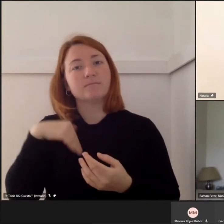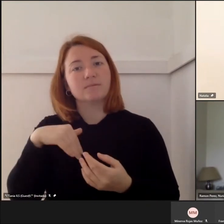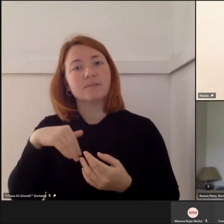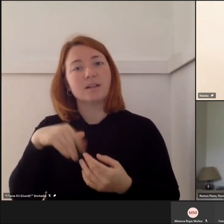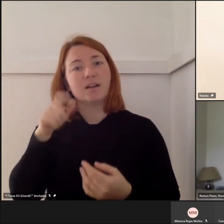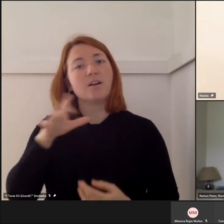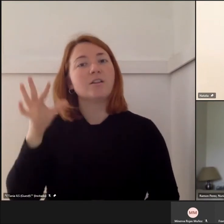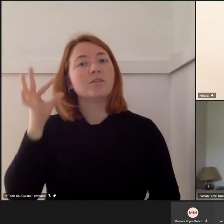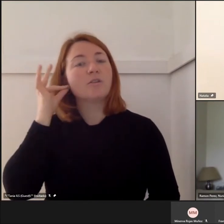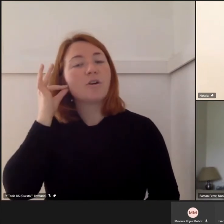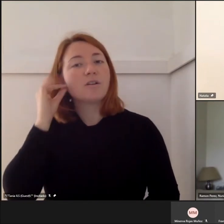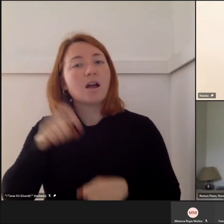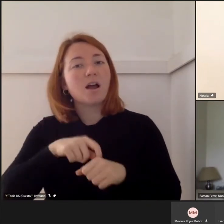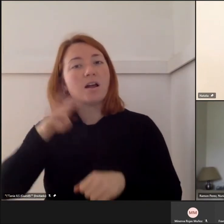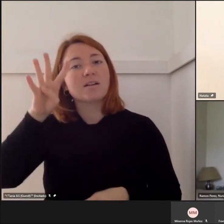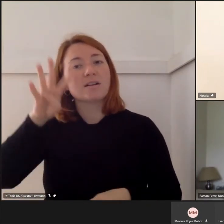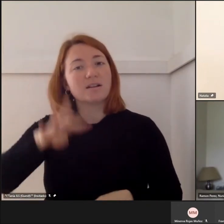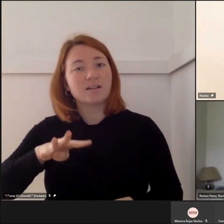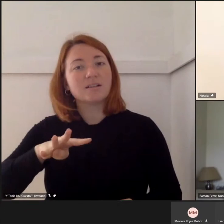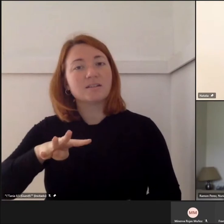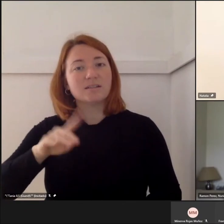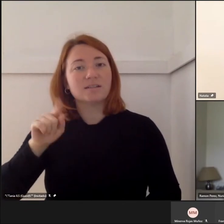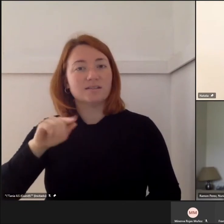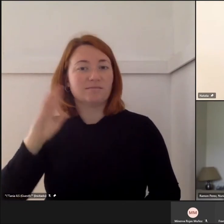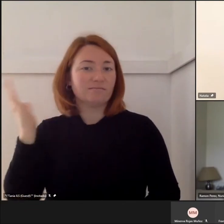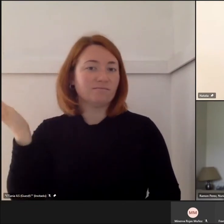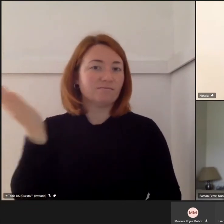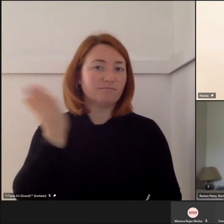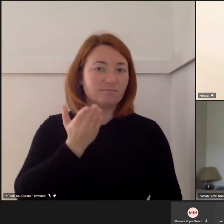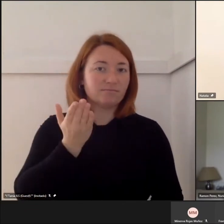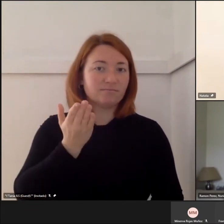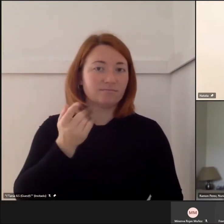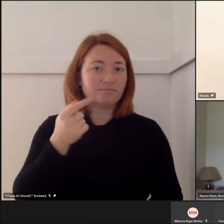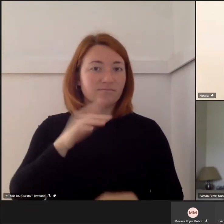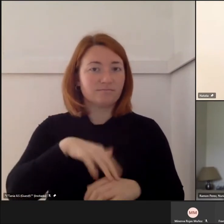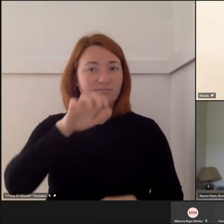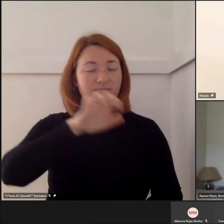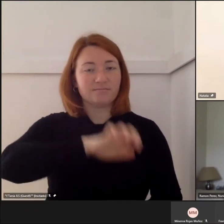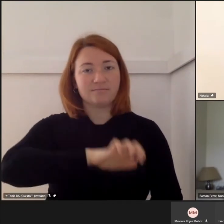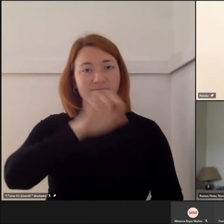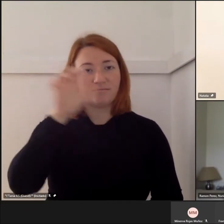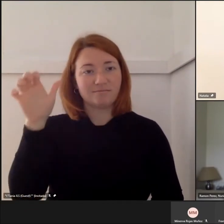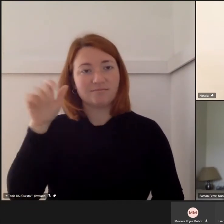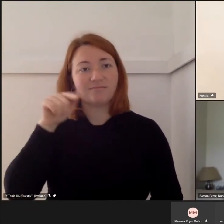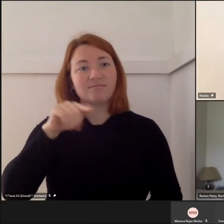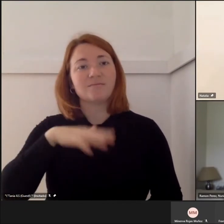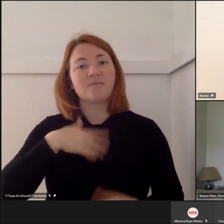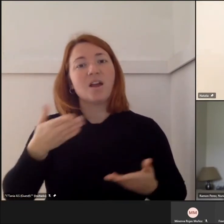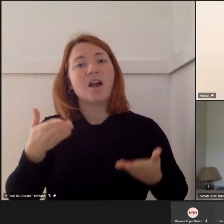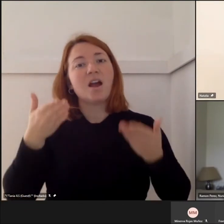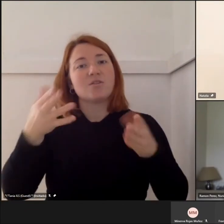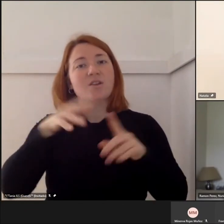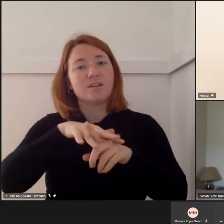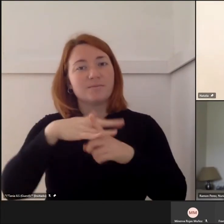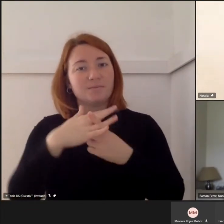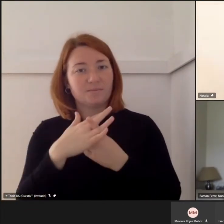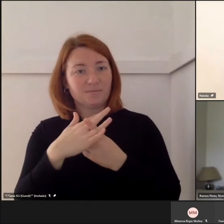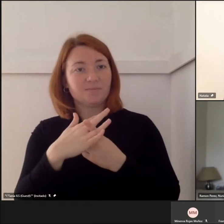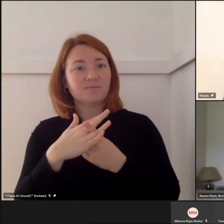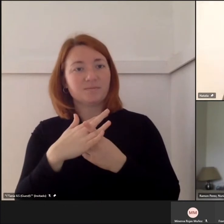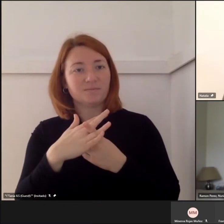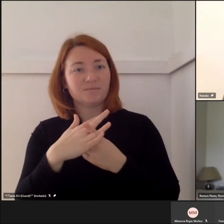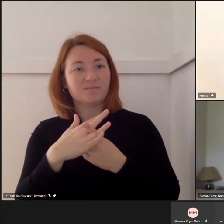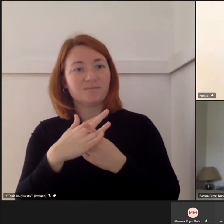dones catalanes són de les més estressades d'Europa, així que això també podria ajudar a contribuir, no, a millorar aquesta situació. Això